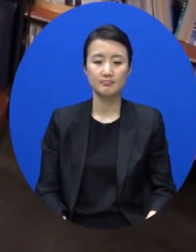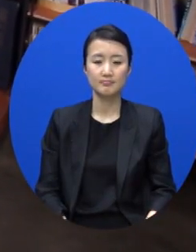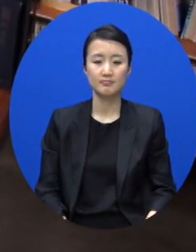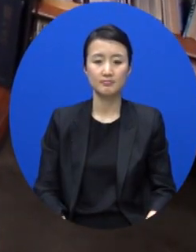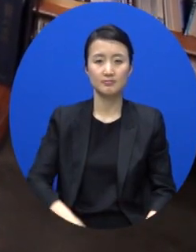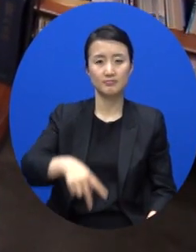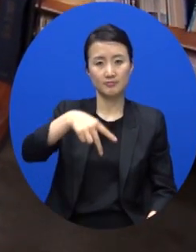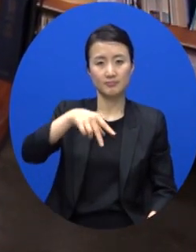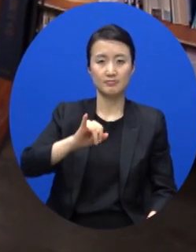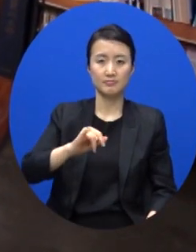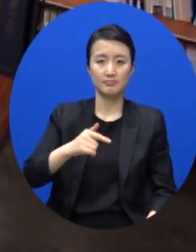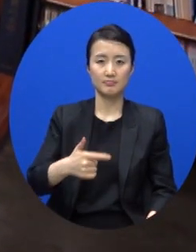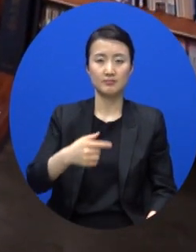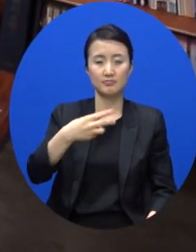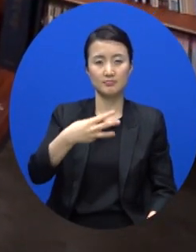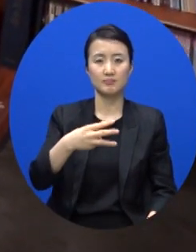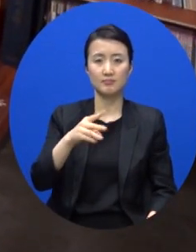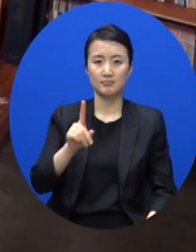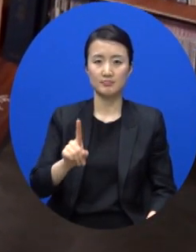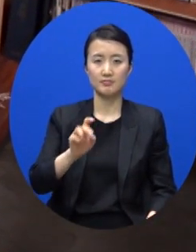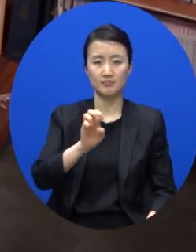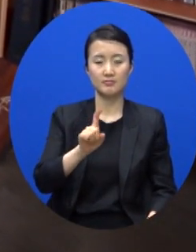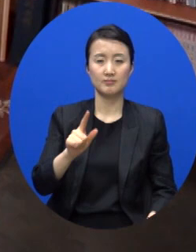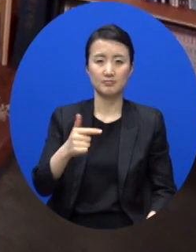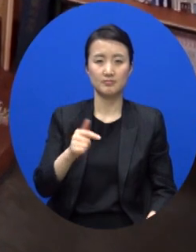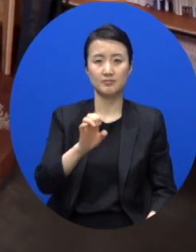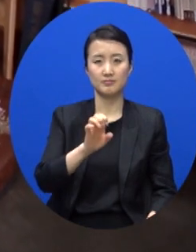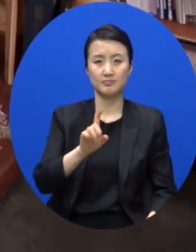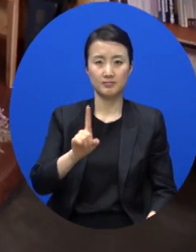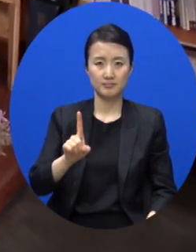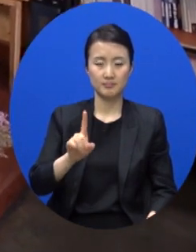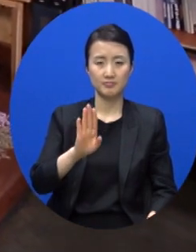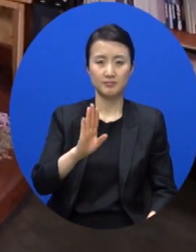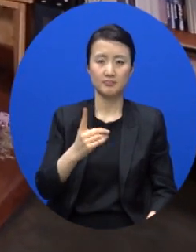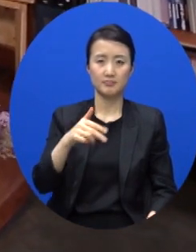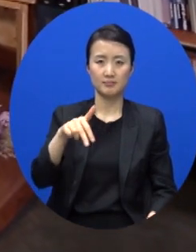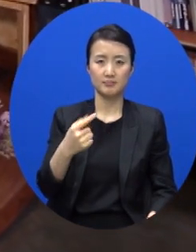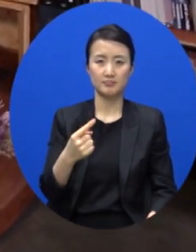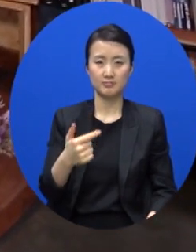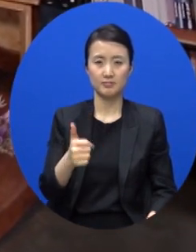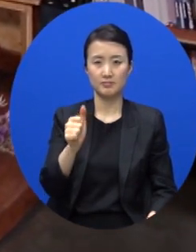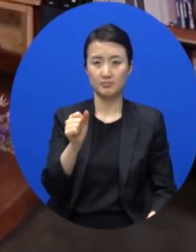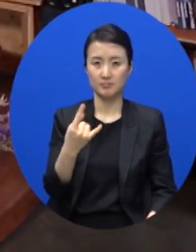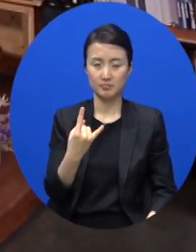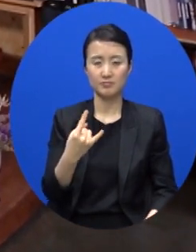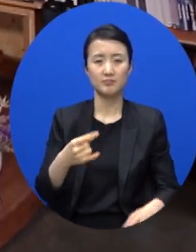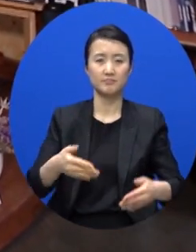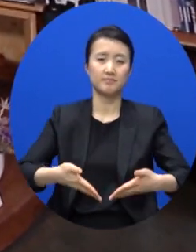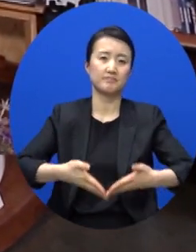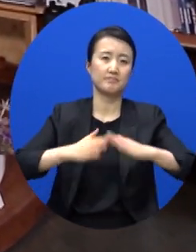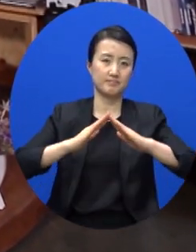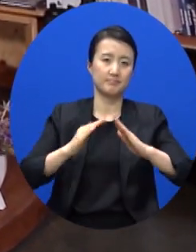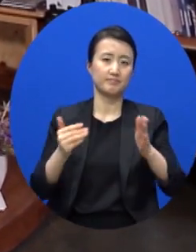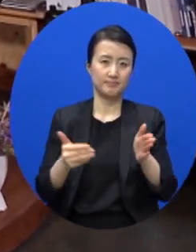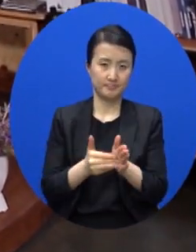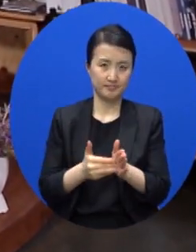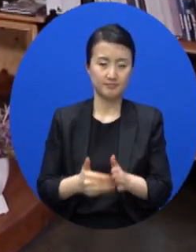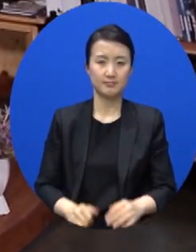신라 만파식적 보존회를 제가 설립을 하게 됐습니다.